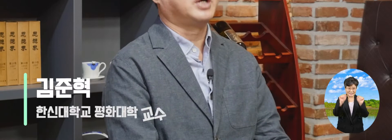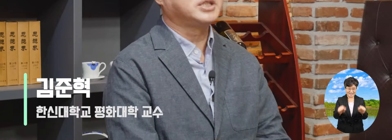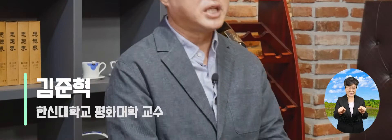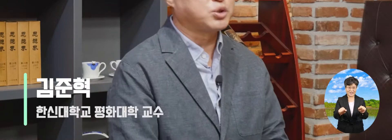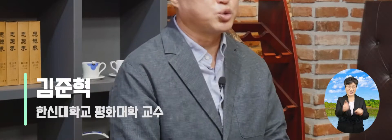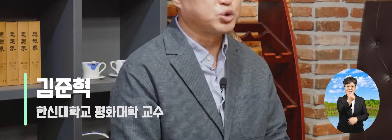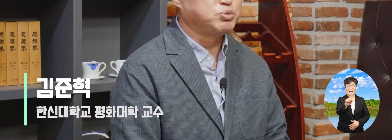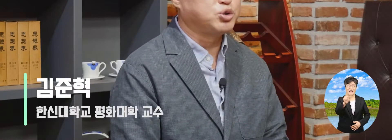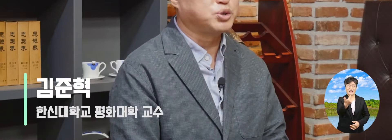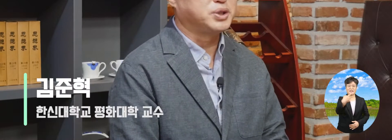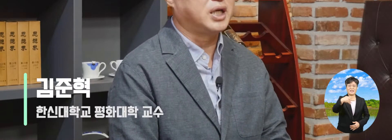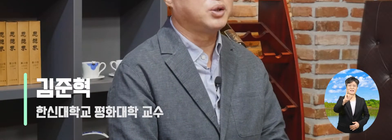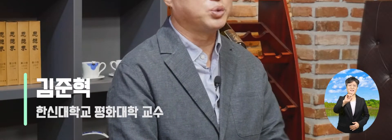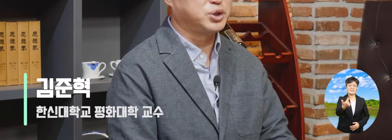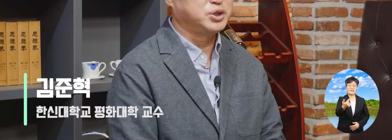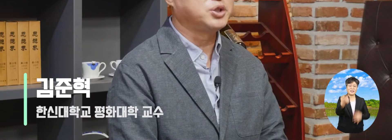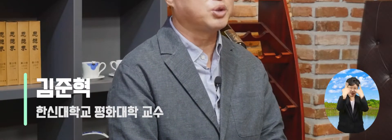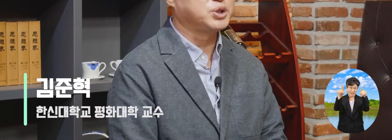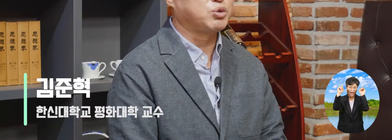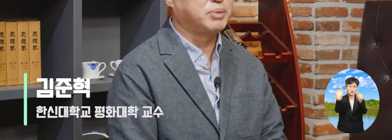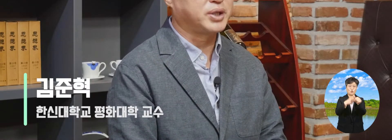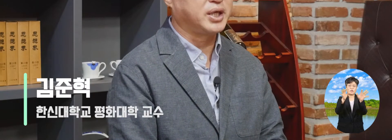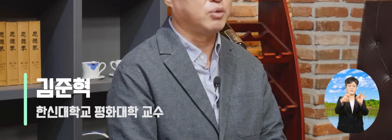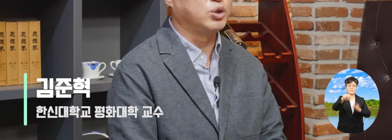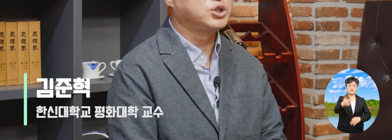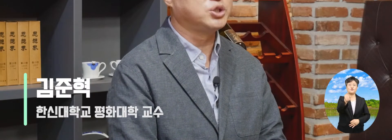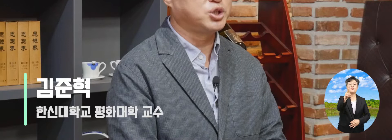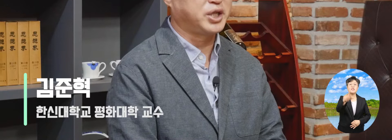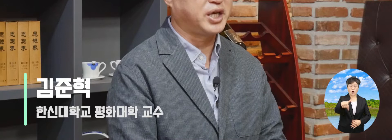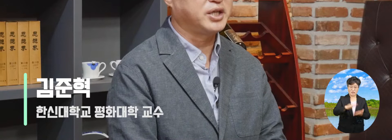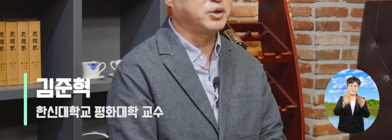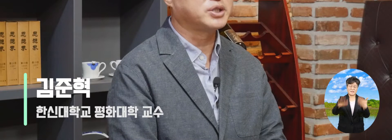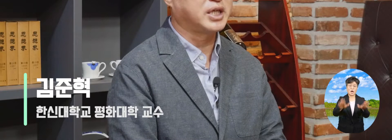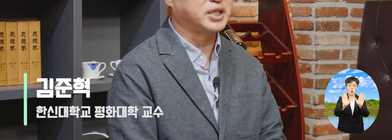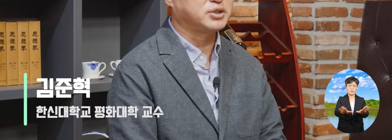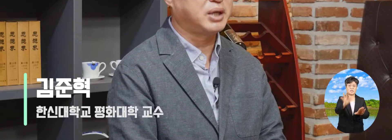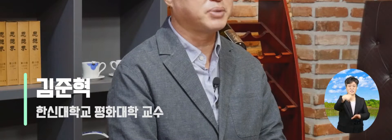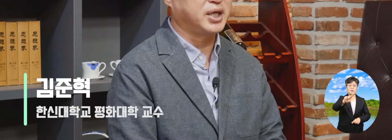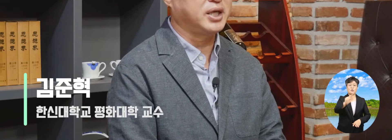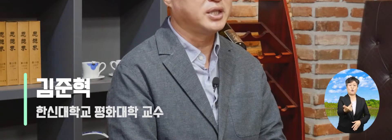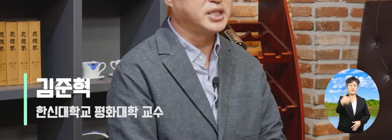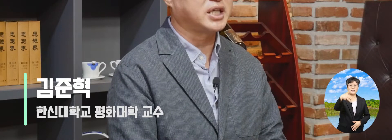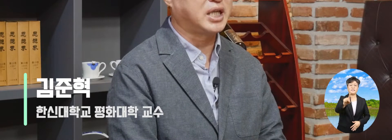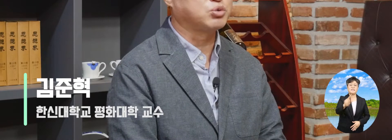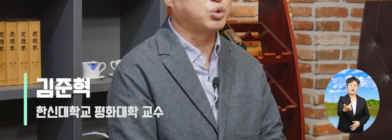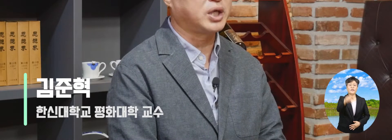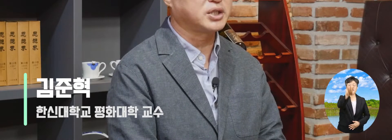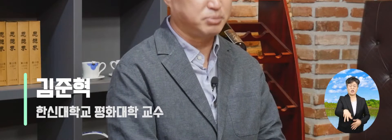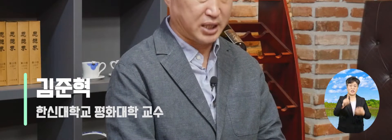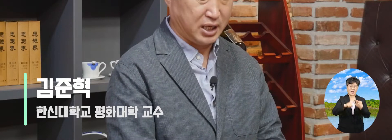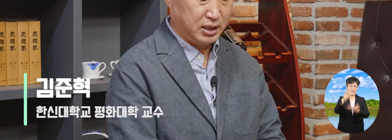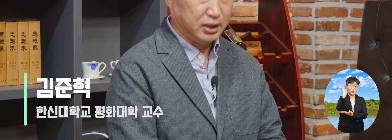안녕하세요. 한신대학교 교수 김준혁입니다. 오늘은 여러분들과 함께 원천천의 역사에 대해서 함께 이야기